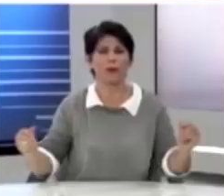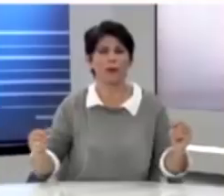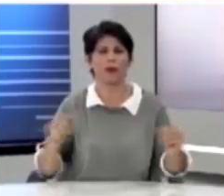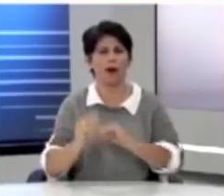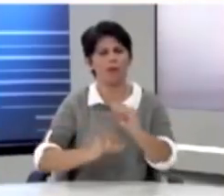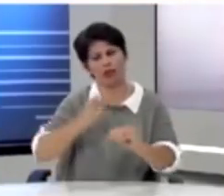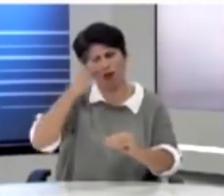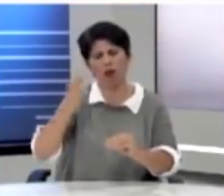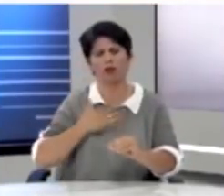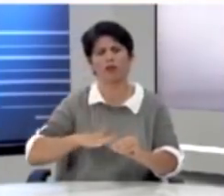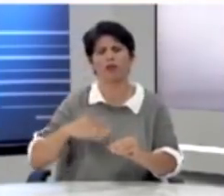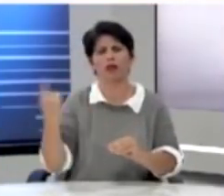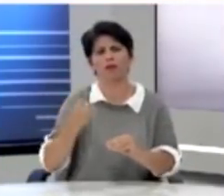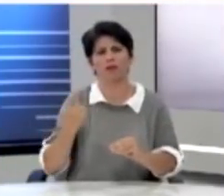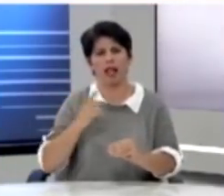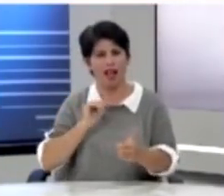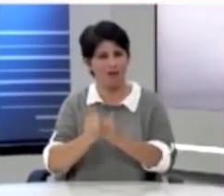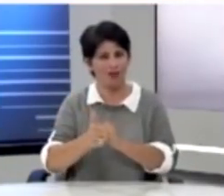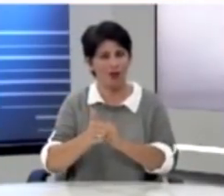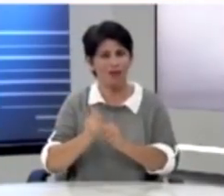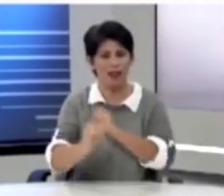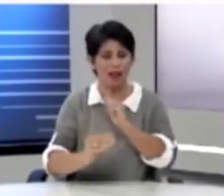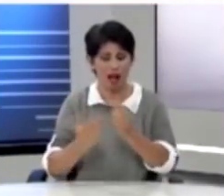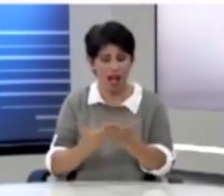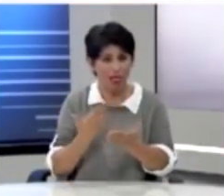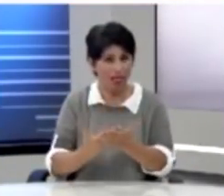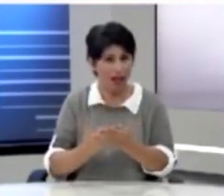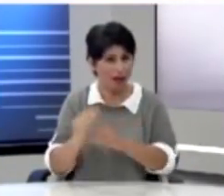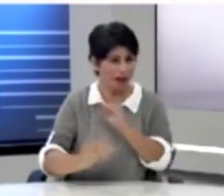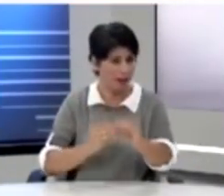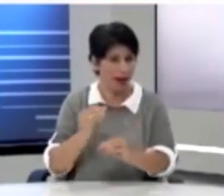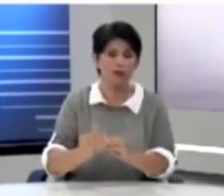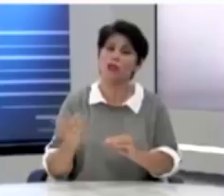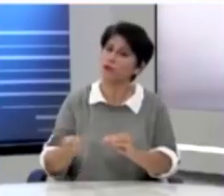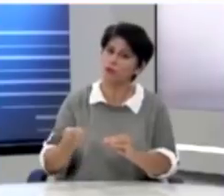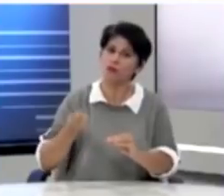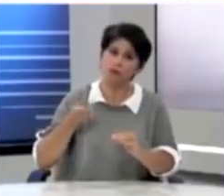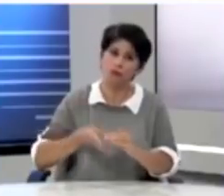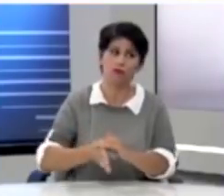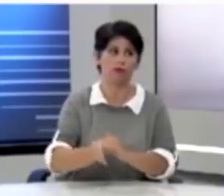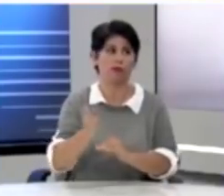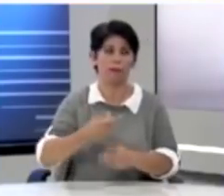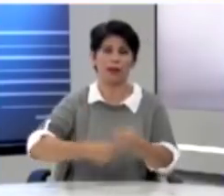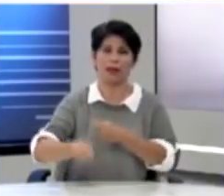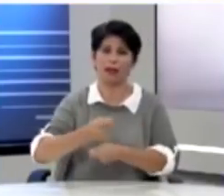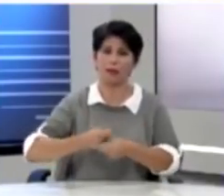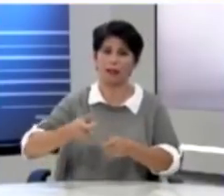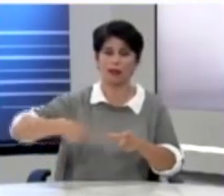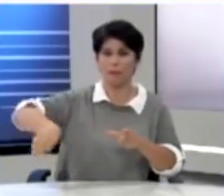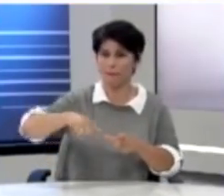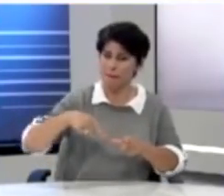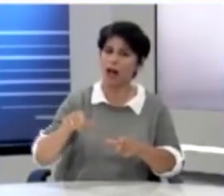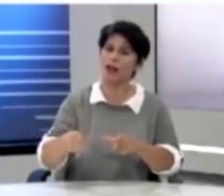Σίγουρα, η αυτόματη αδειοδότηση για κάθε επένδυση, η οποία γίνεται μέσα σε επιχειρηματικά πάρκα,